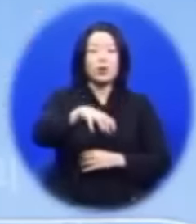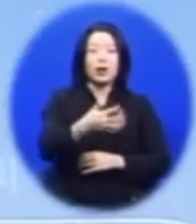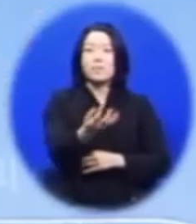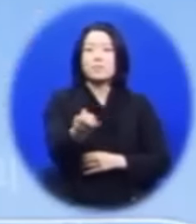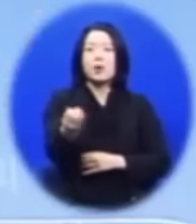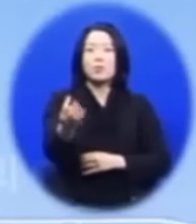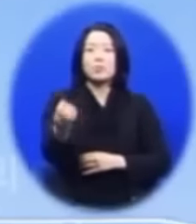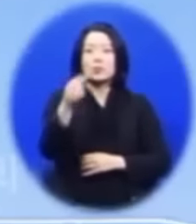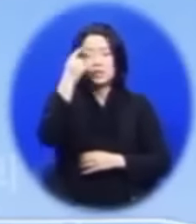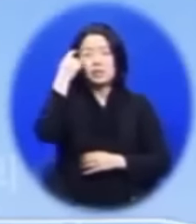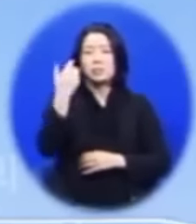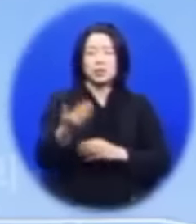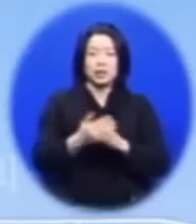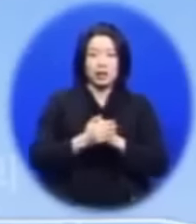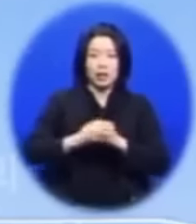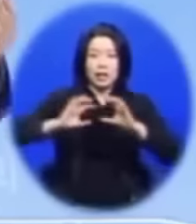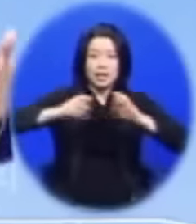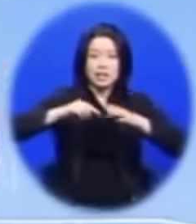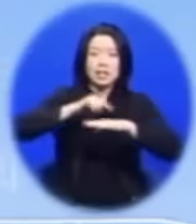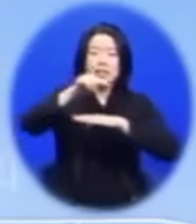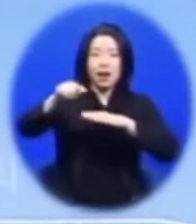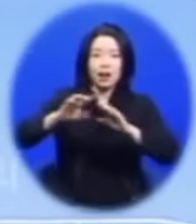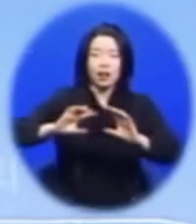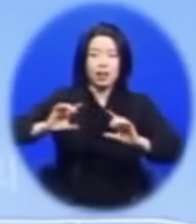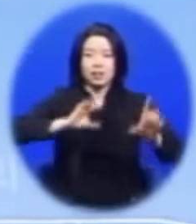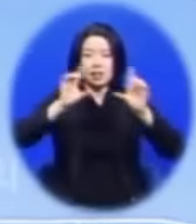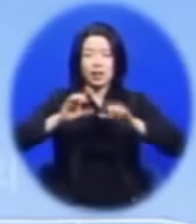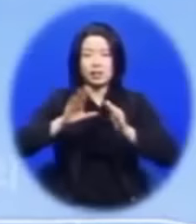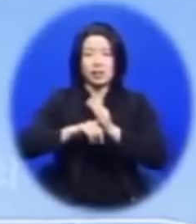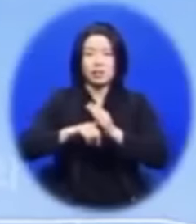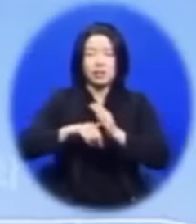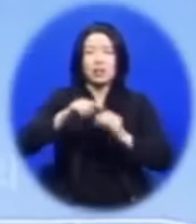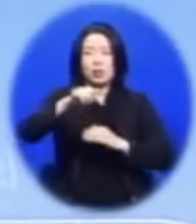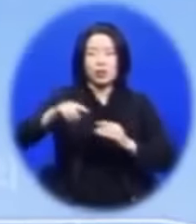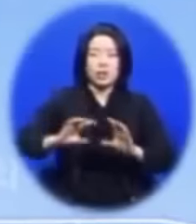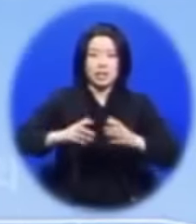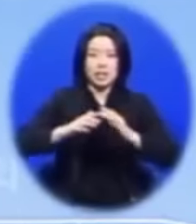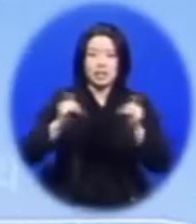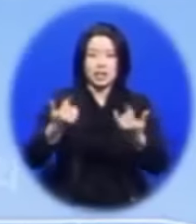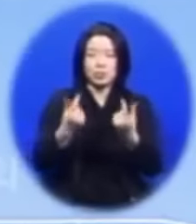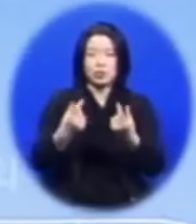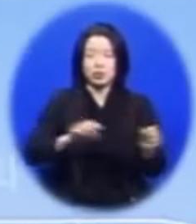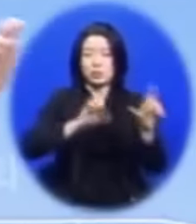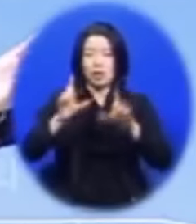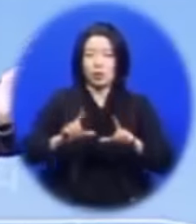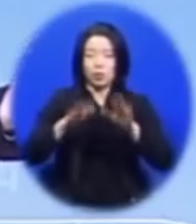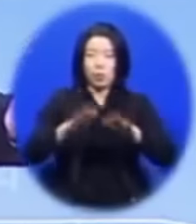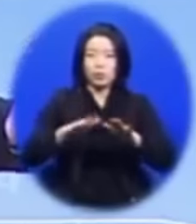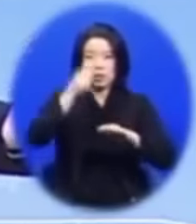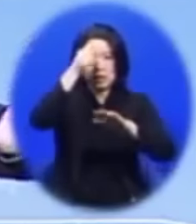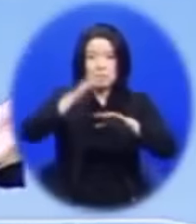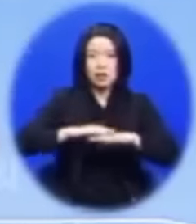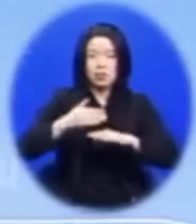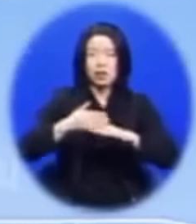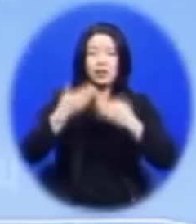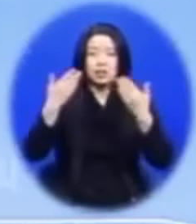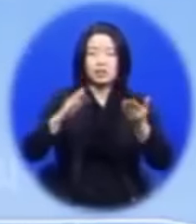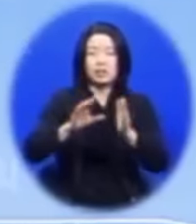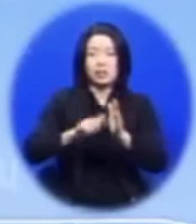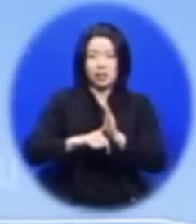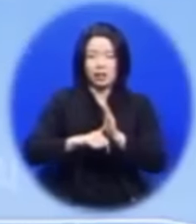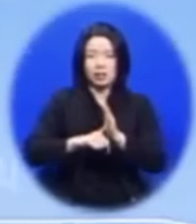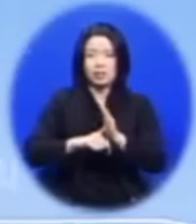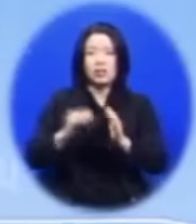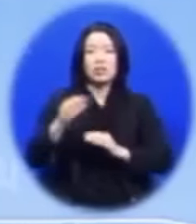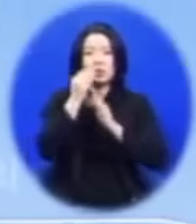말입니다 세상에 나가 살 때는 세상 사람처럼 살고 그리고 오늘 교회에 와서 이렇게 예배드리는 거 이게 꼭